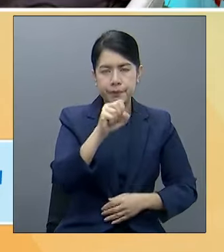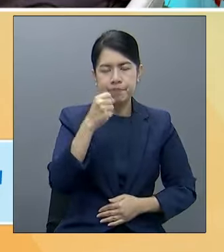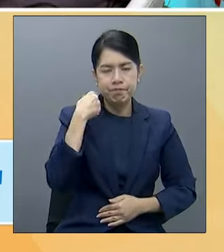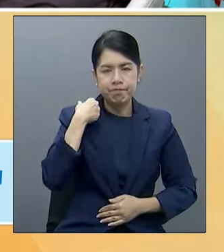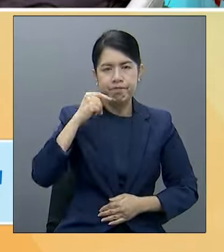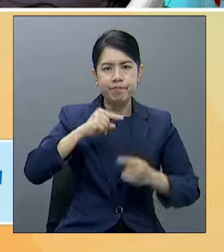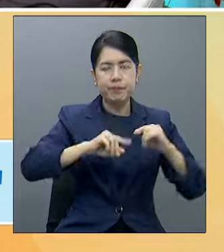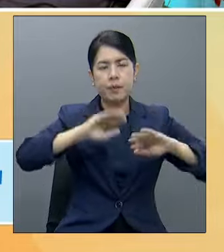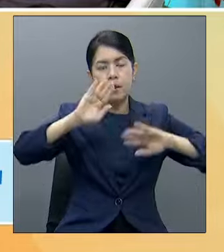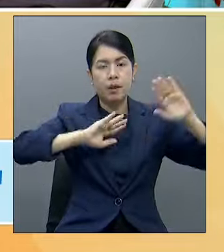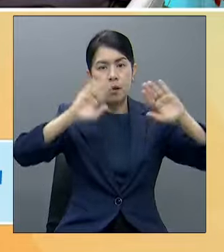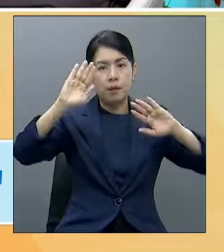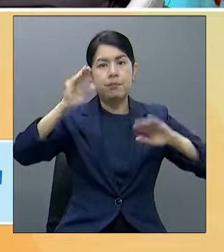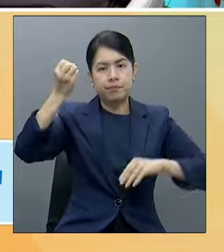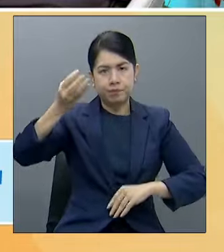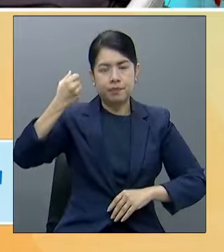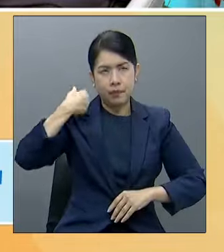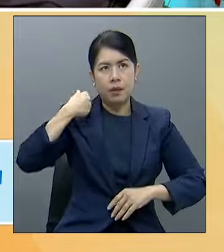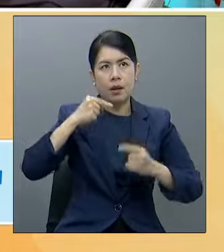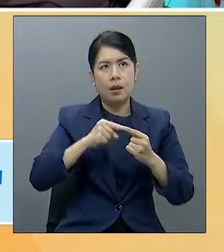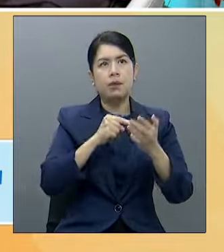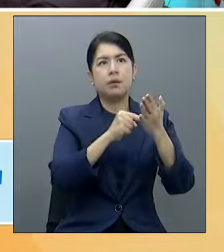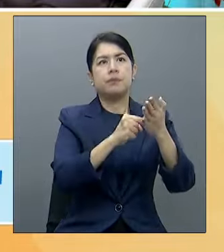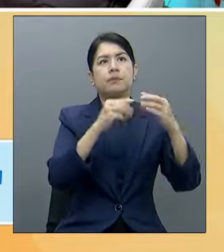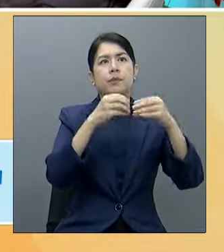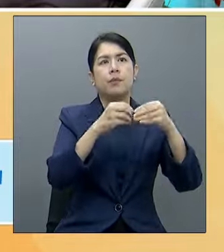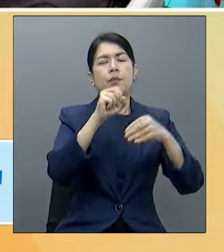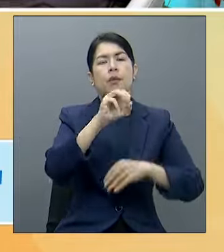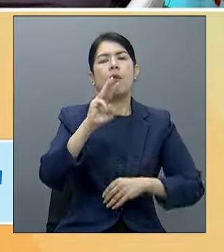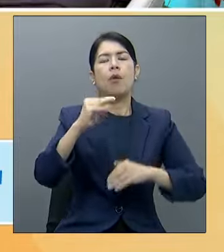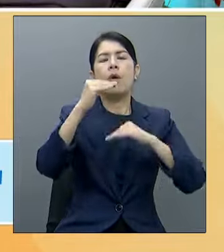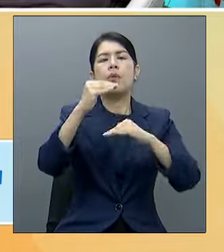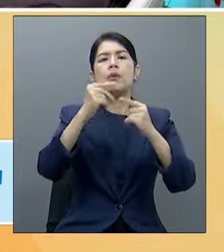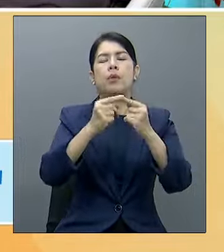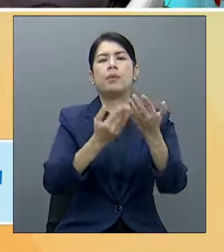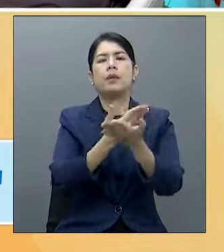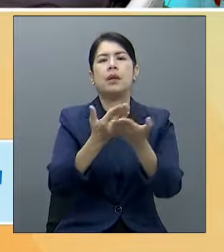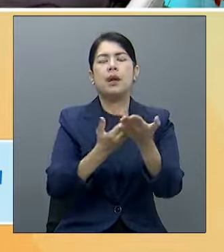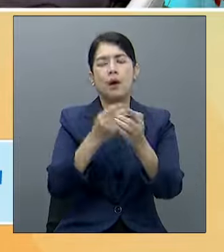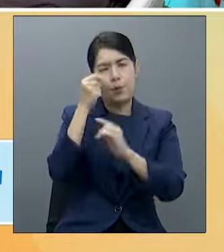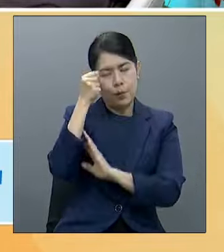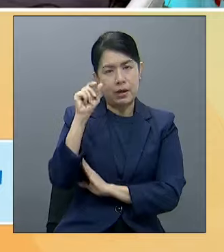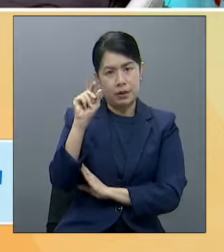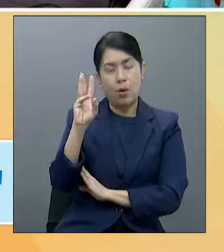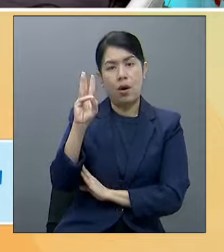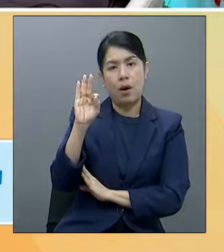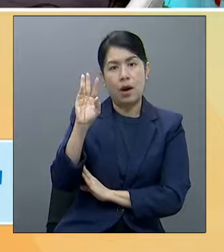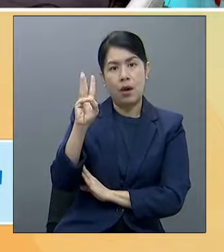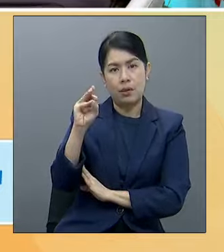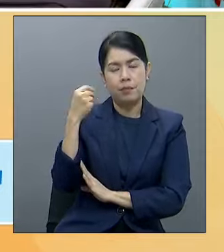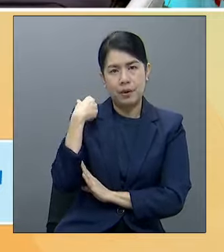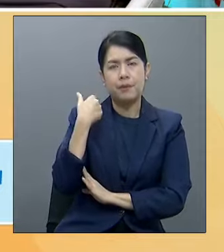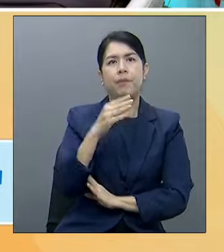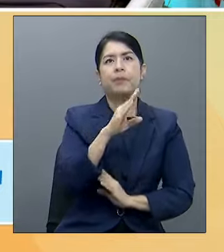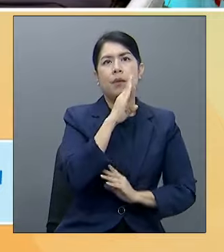ก็จะให้สวพิจารณาประมาณ60วันหมายความว่าแต่จริงๆอ่ะการเซเลบเรชันของทั่วโลกอะค่ะมันเซเลบเรชันตั้งแต่โหวต